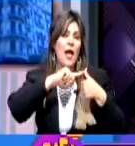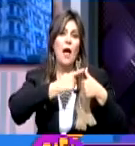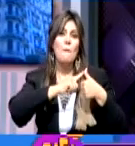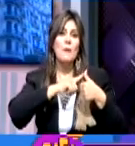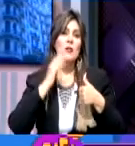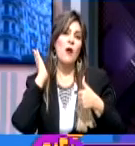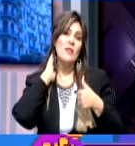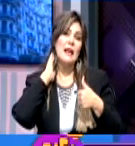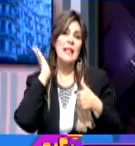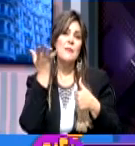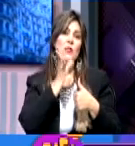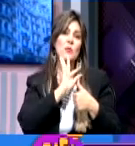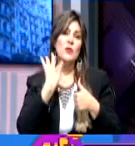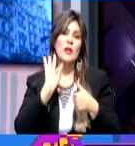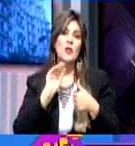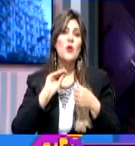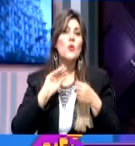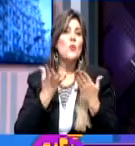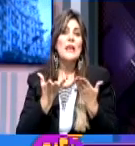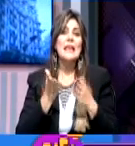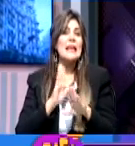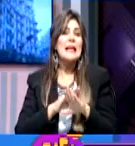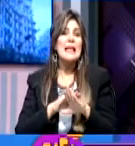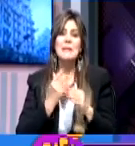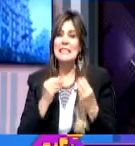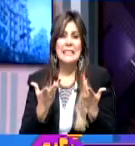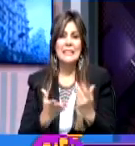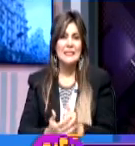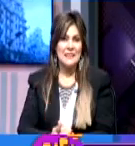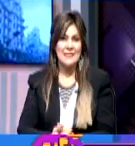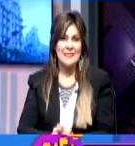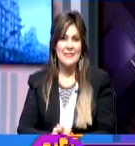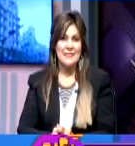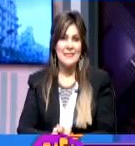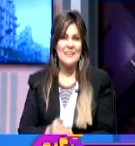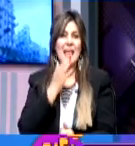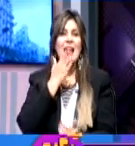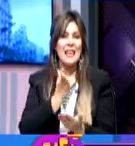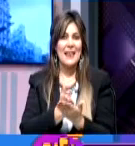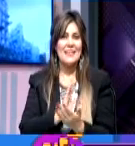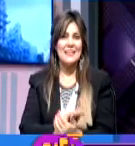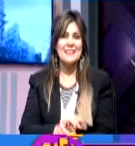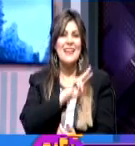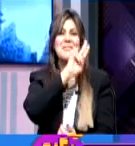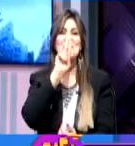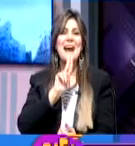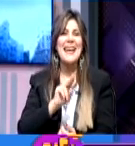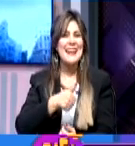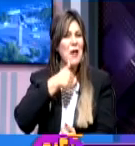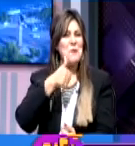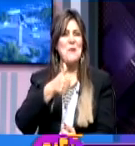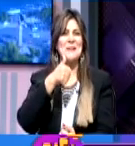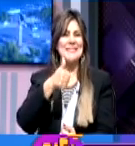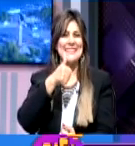هي الخدمات التي تقدمها لذوي الاعاقه؟ طيب الحقيقه ده سؤال جميل